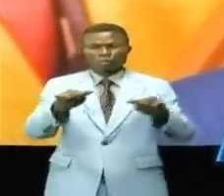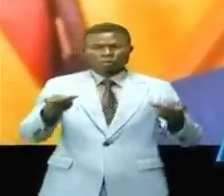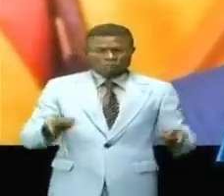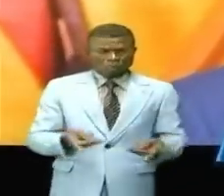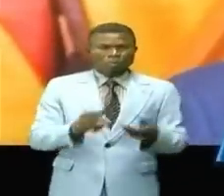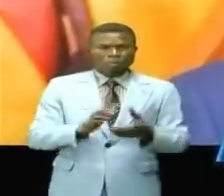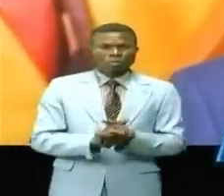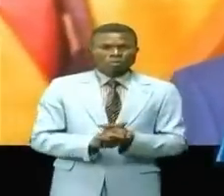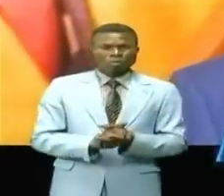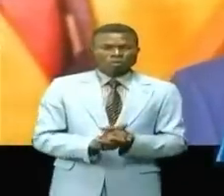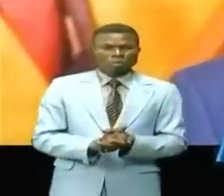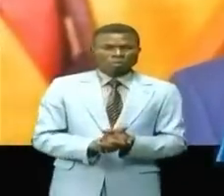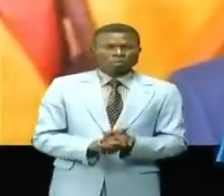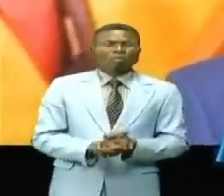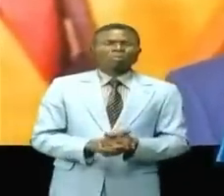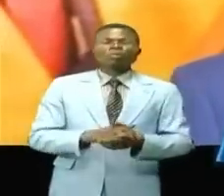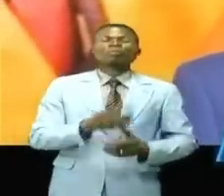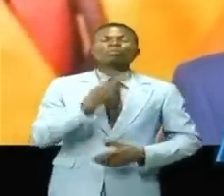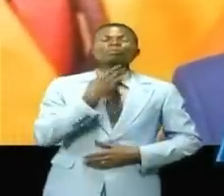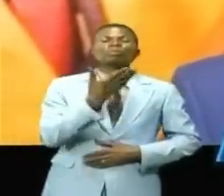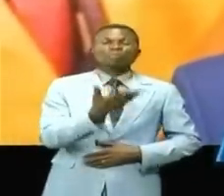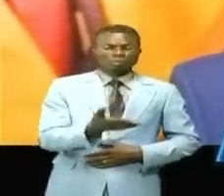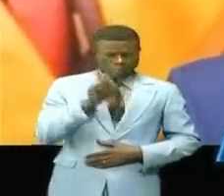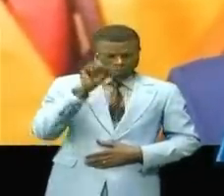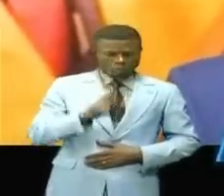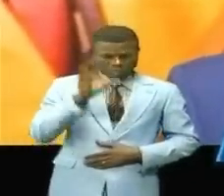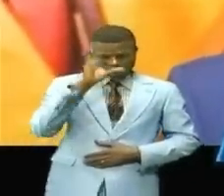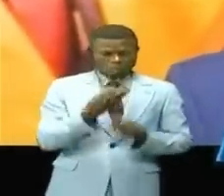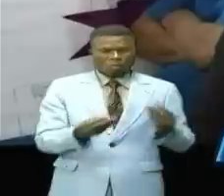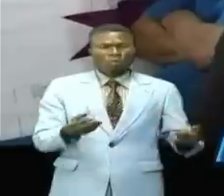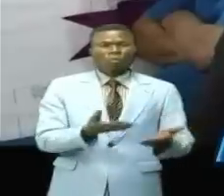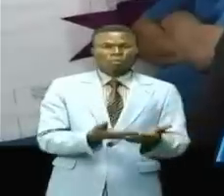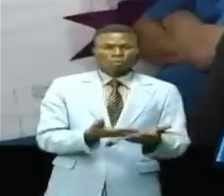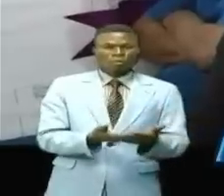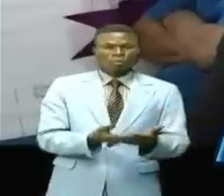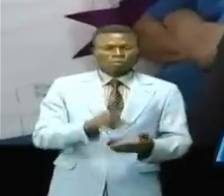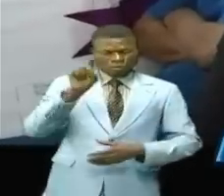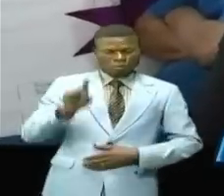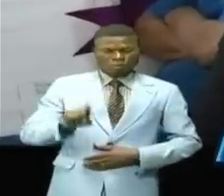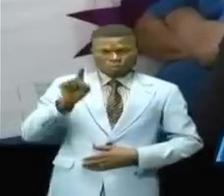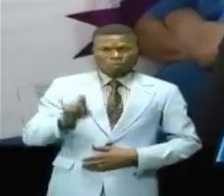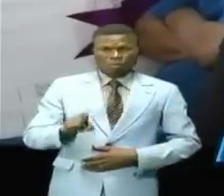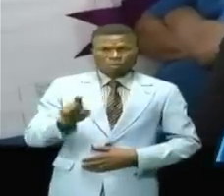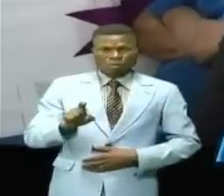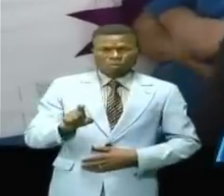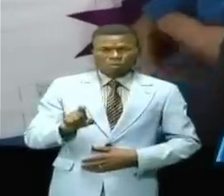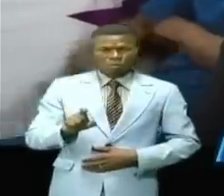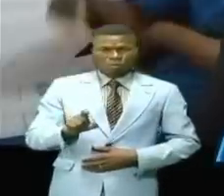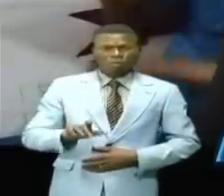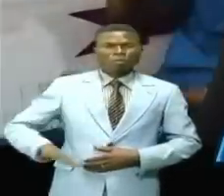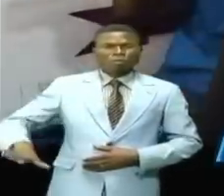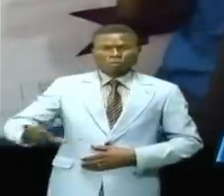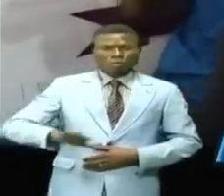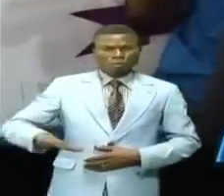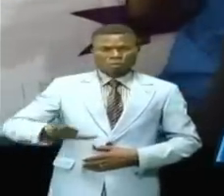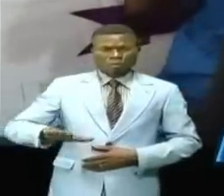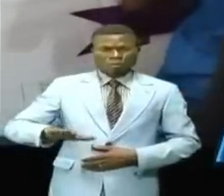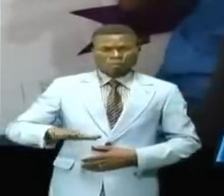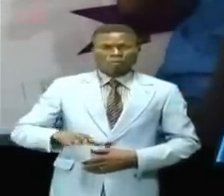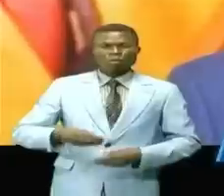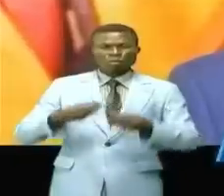deux types de voies de communication ne sont pas possibles, peut-être c'est la voie fluviale. Donc il faut que les pays développent un système de